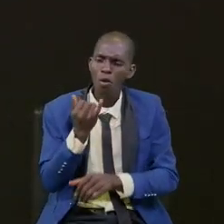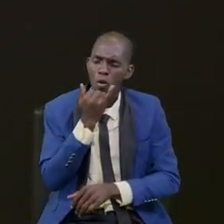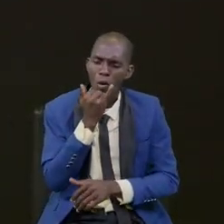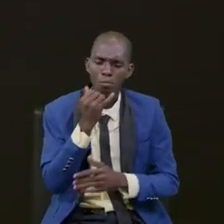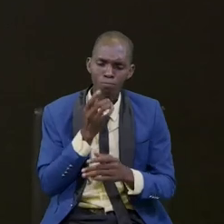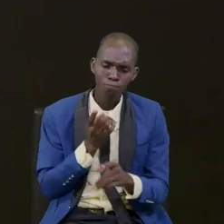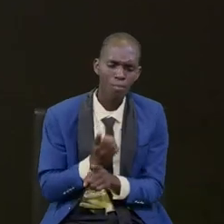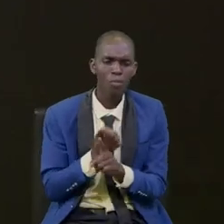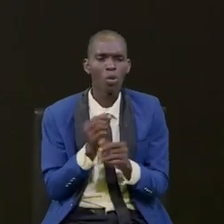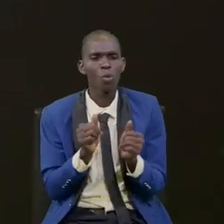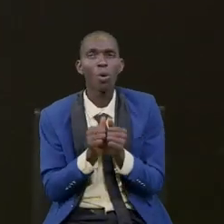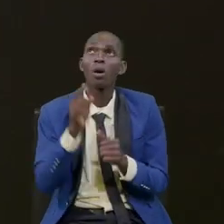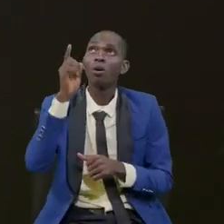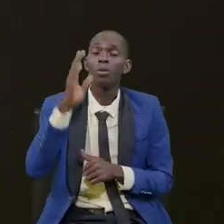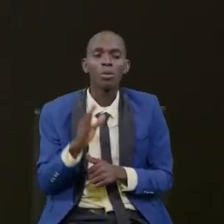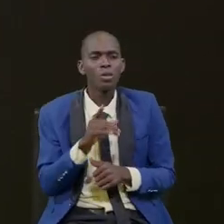au fait